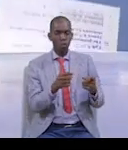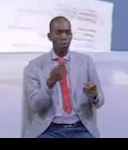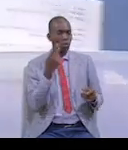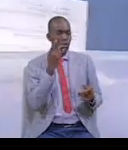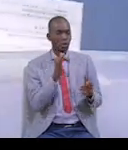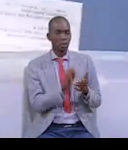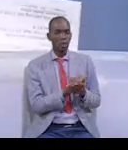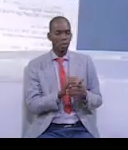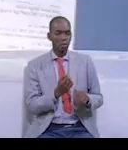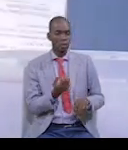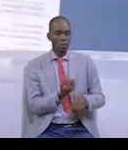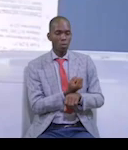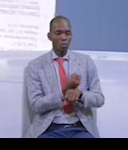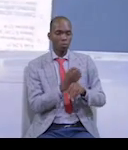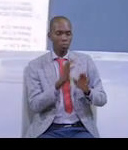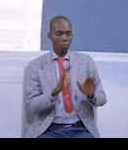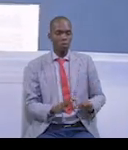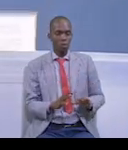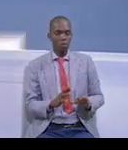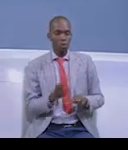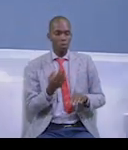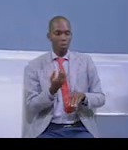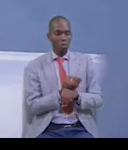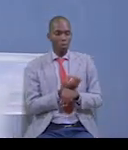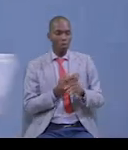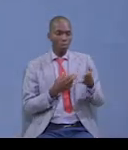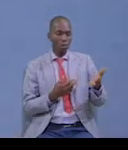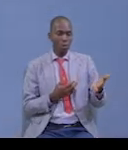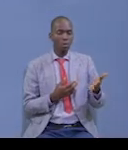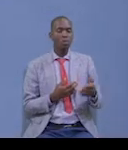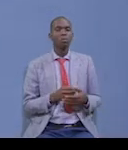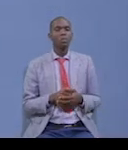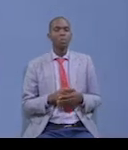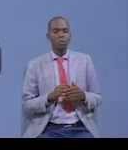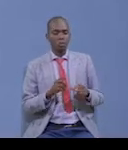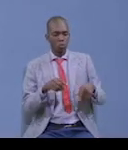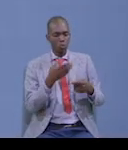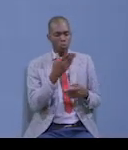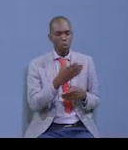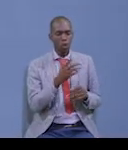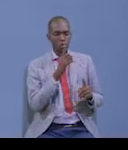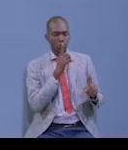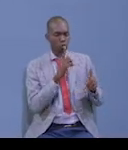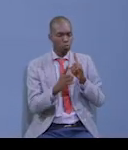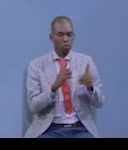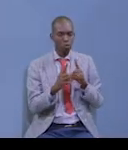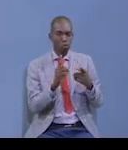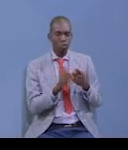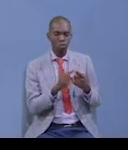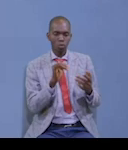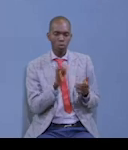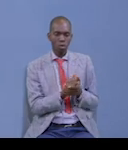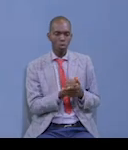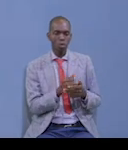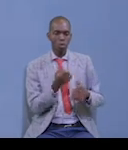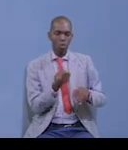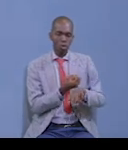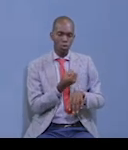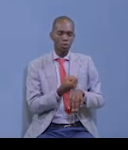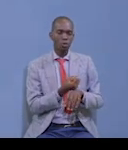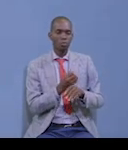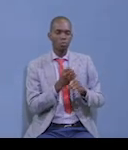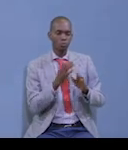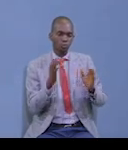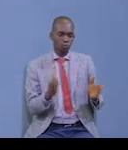బండతో మాట్లాడు. And water will come out for them. నీళ్లు వారి కోసం వచ్చేస్తాయి. Speak. మాట్లాడు. Don't